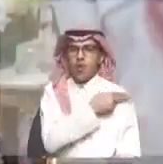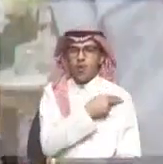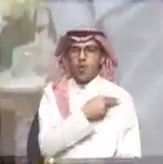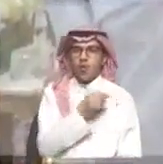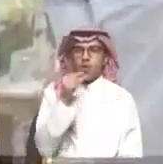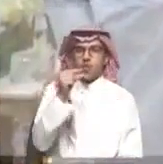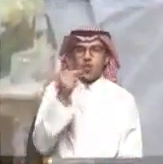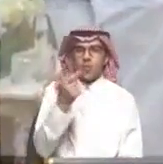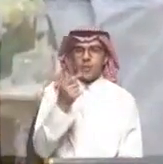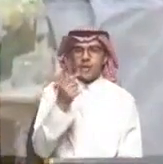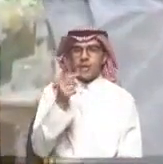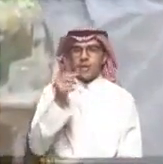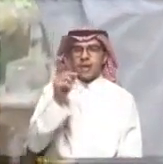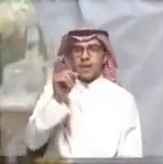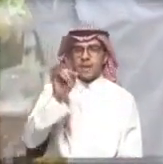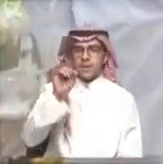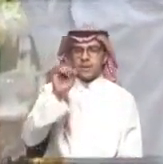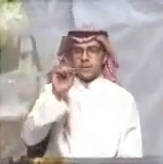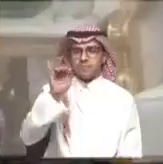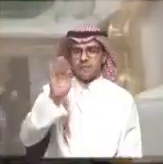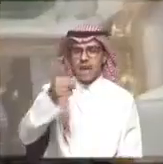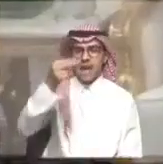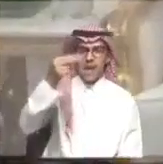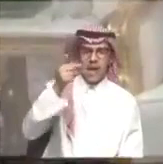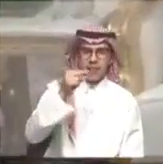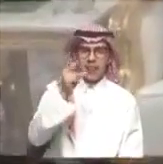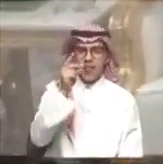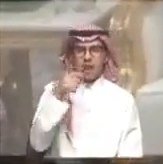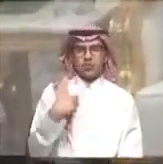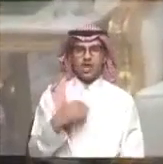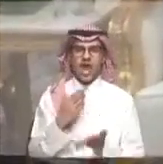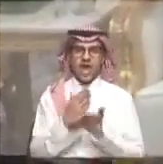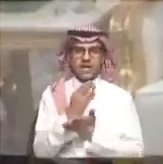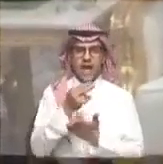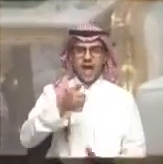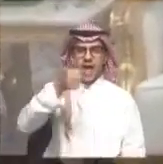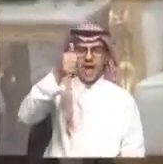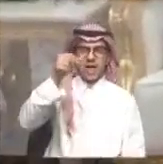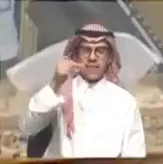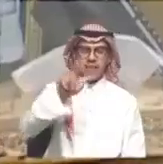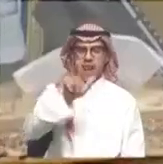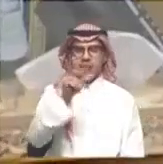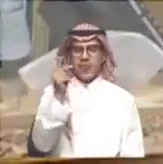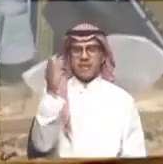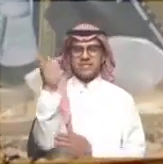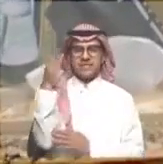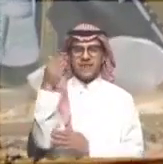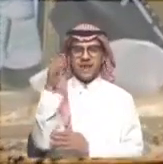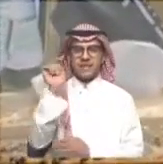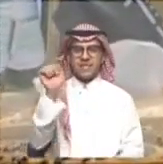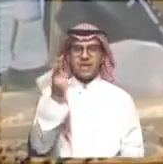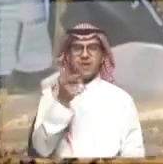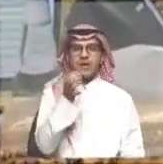مجلس الوزراء الدكتور مساعد العيبان، ومعالي وزير الخارجية الأستاذ عادل الجبير، وسفير خادم الحرمين الشريفين لدى